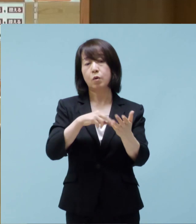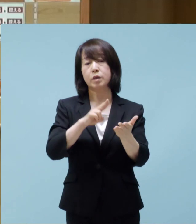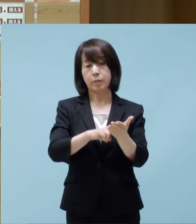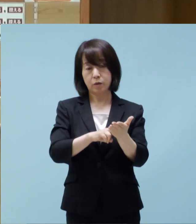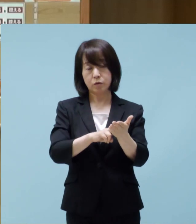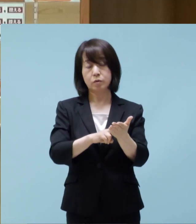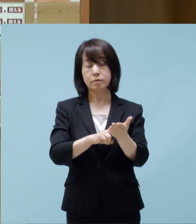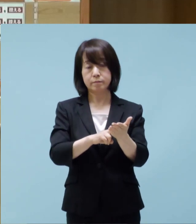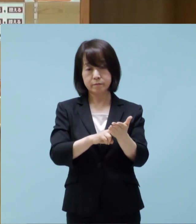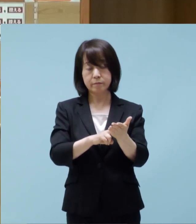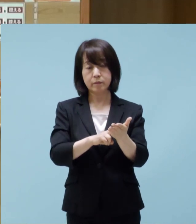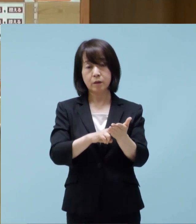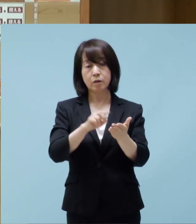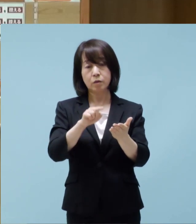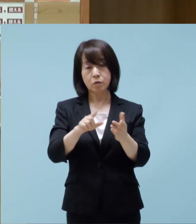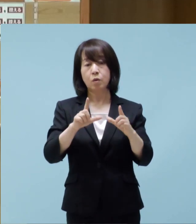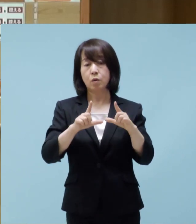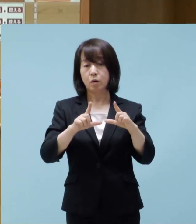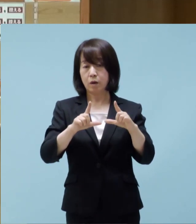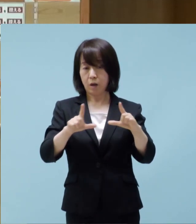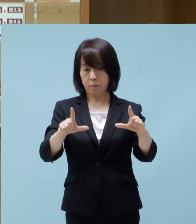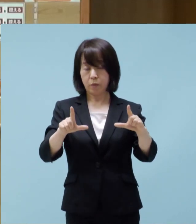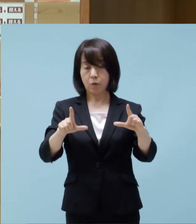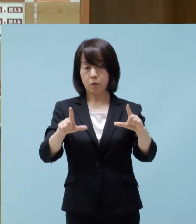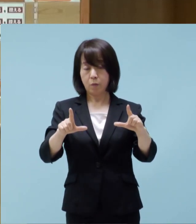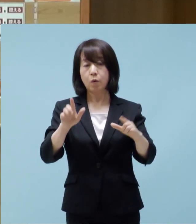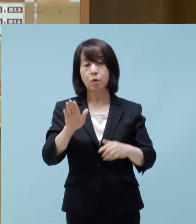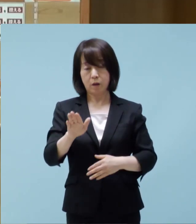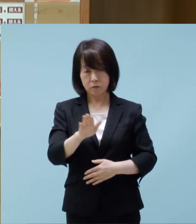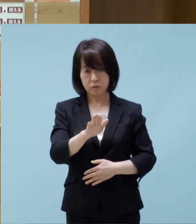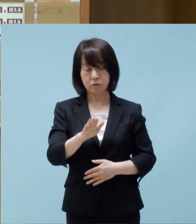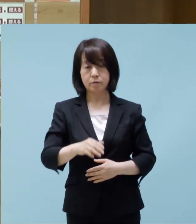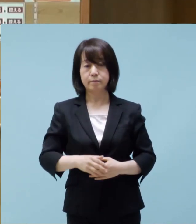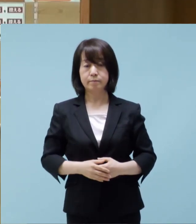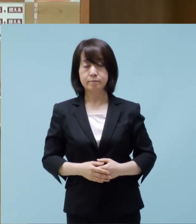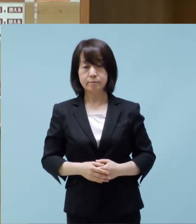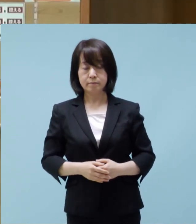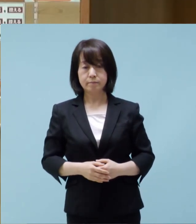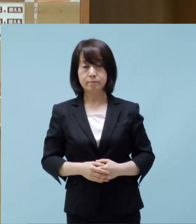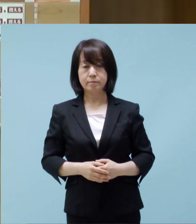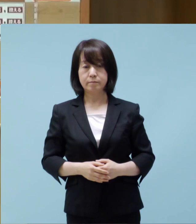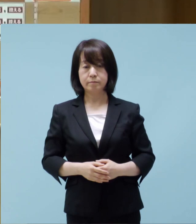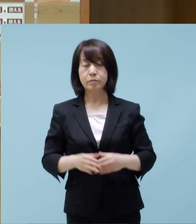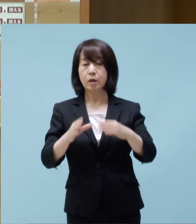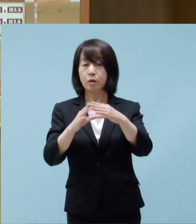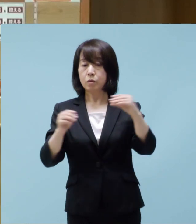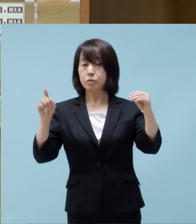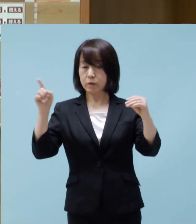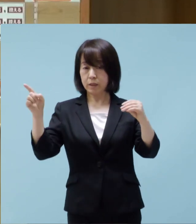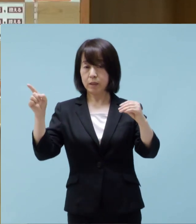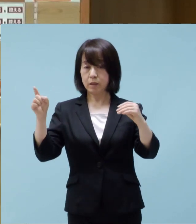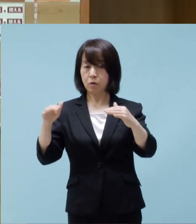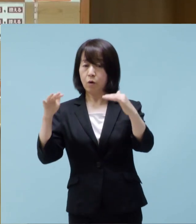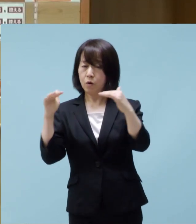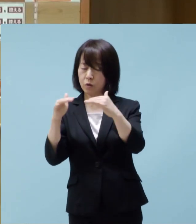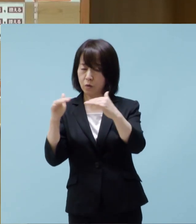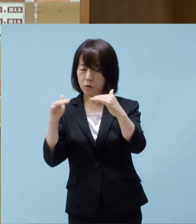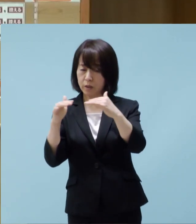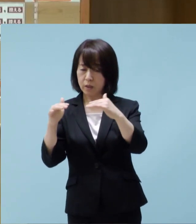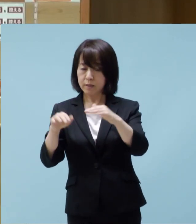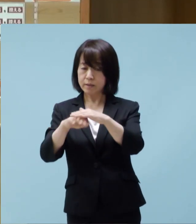った状況の中での協議というか、そういったものはあるんですけども、そういった中で国が何かこれがどうだとかああだとかっていう